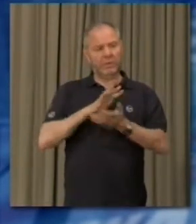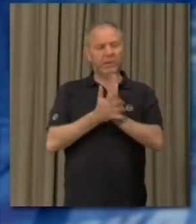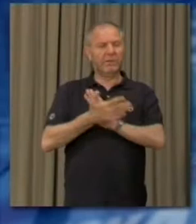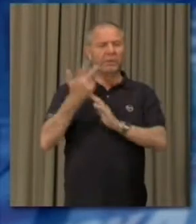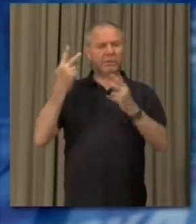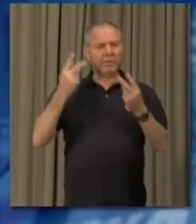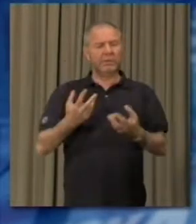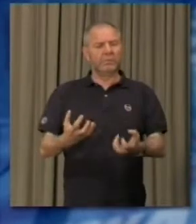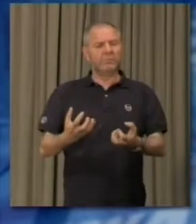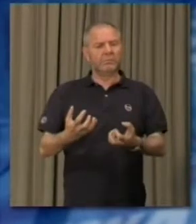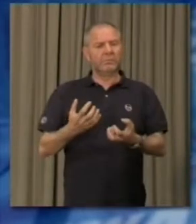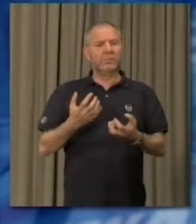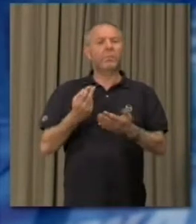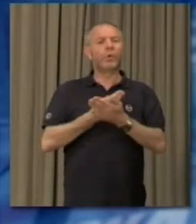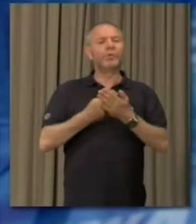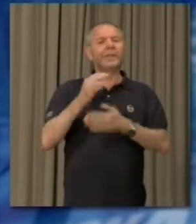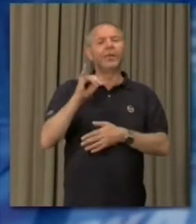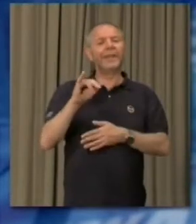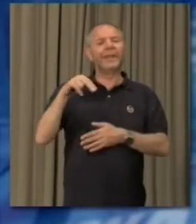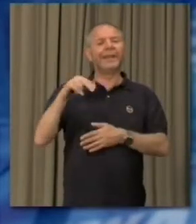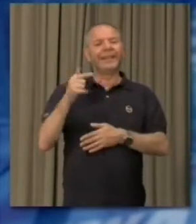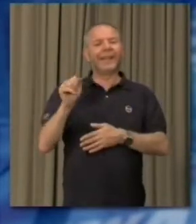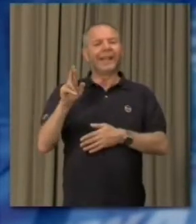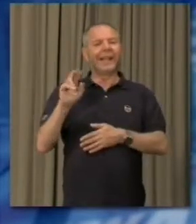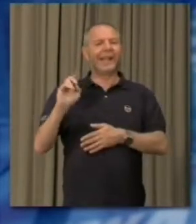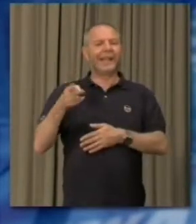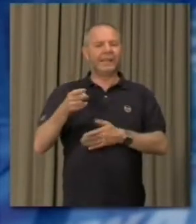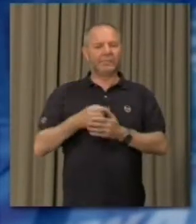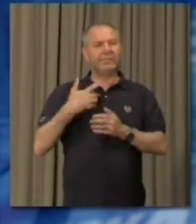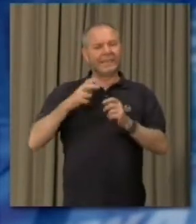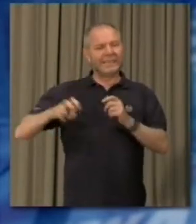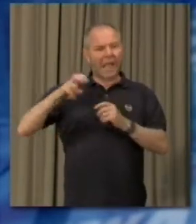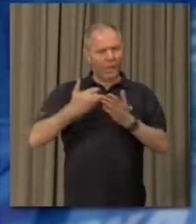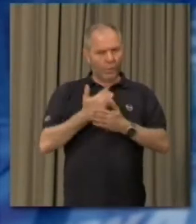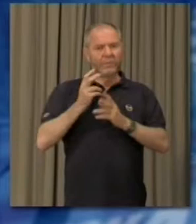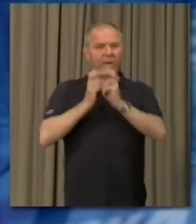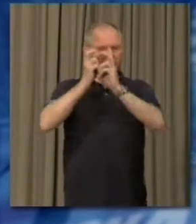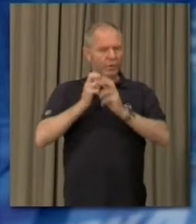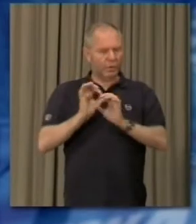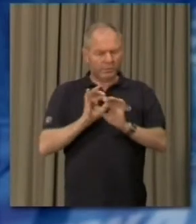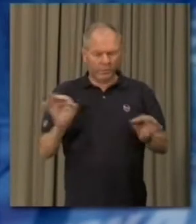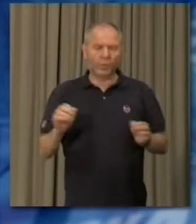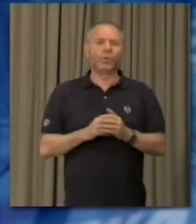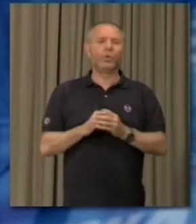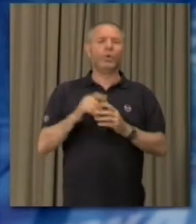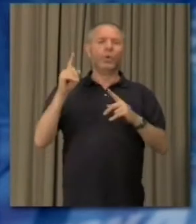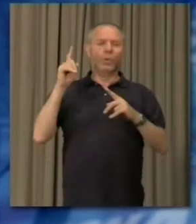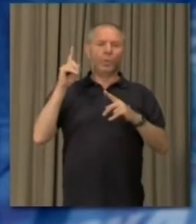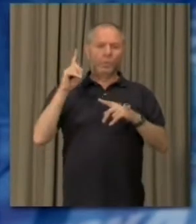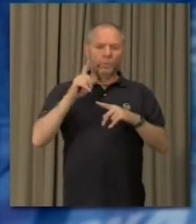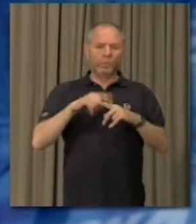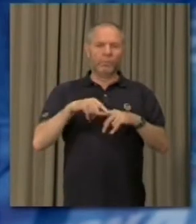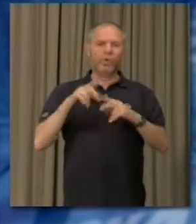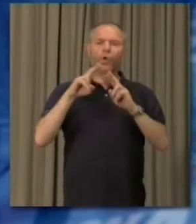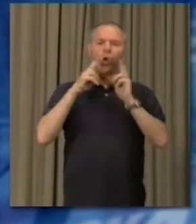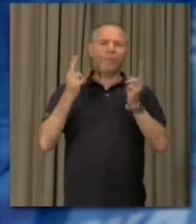nell'ambito di un progetto Interreg. È stata realizzata una nuova scala, è stato installato un ascensore e si è intervenuti sugli impianti per la